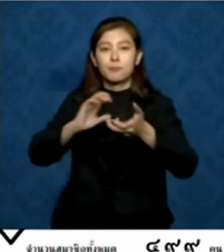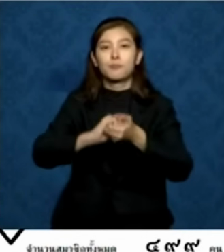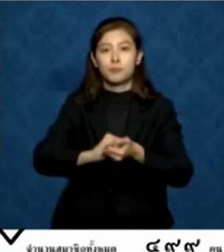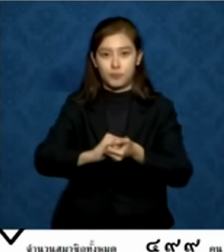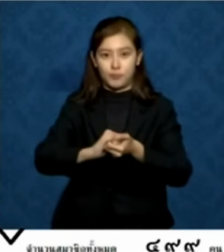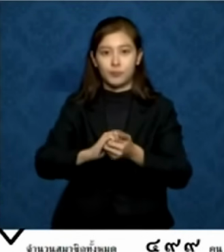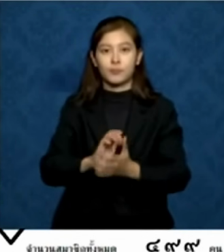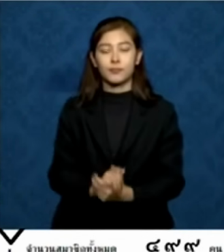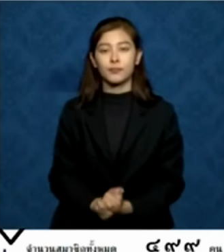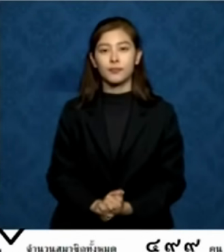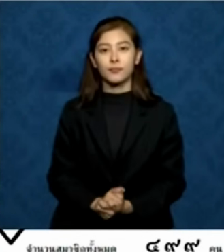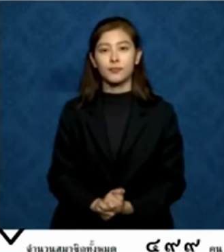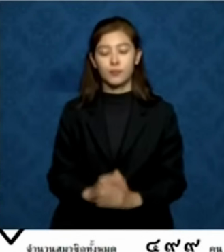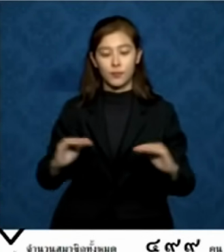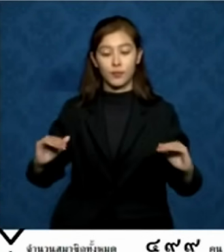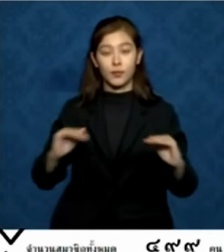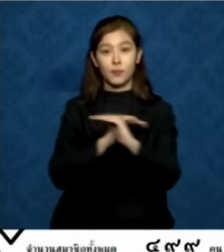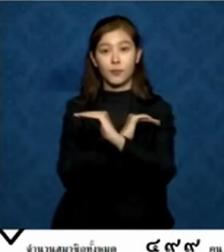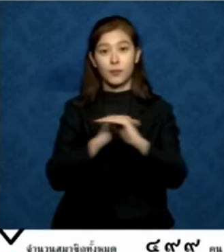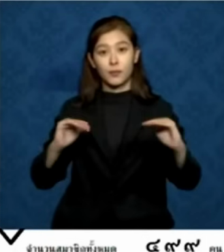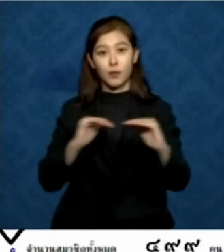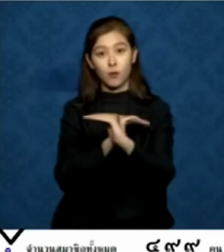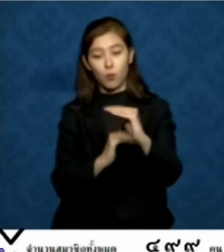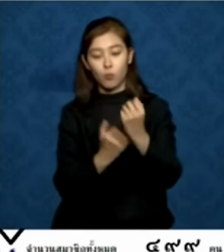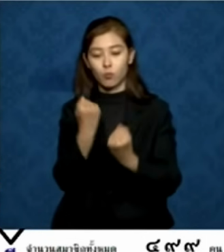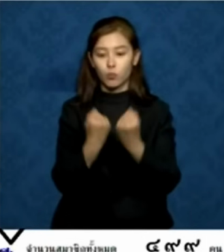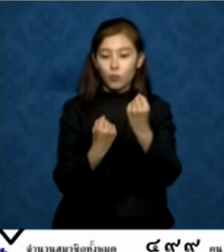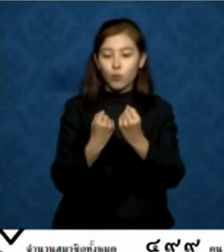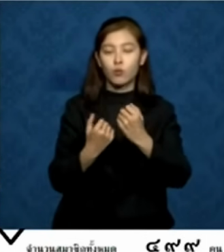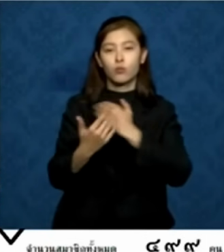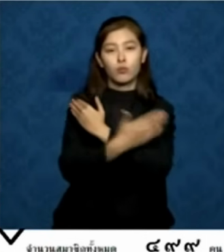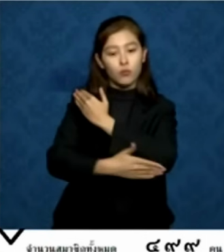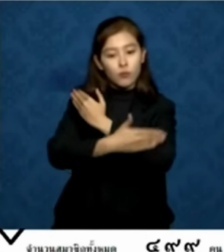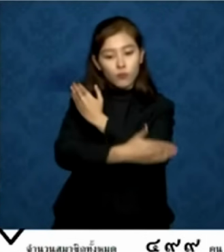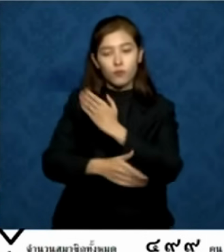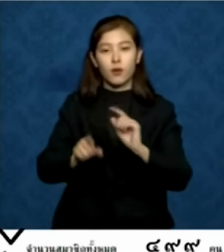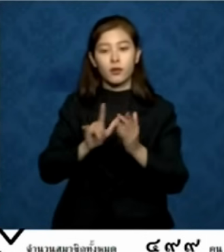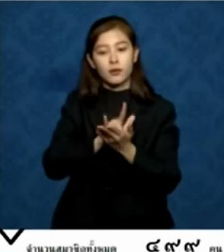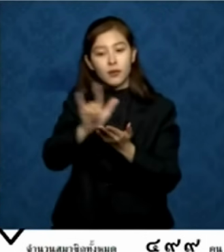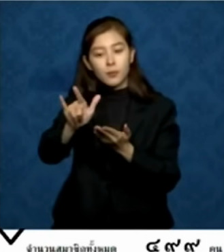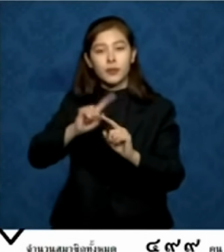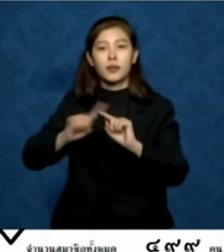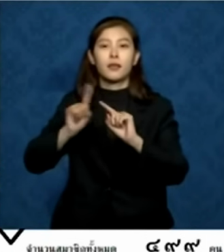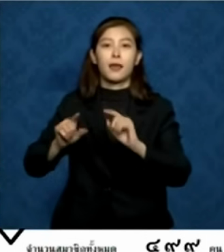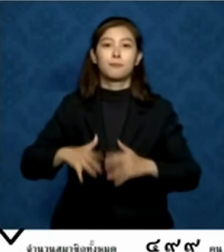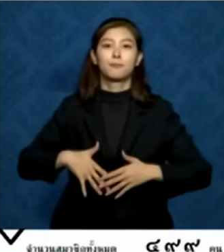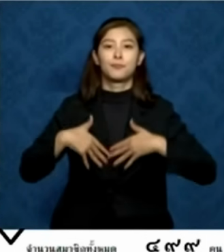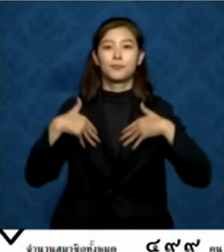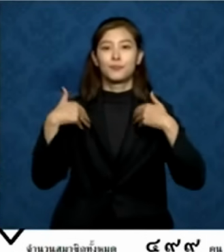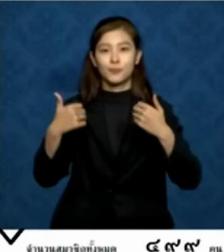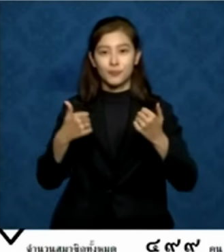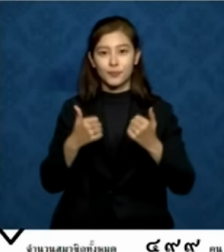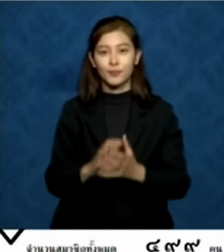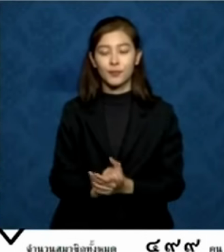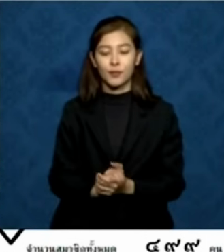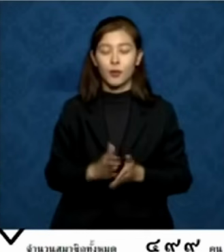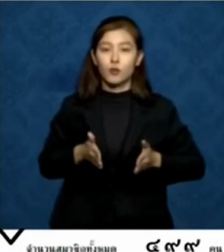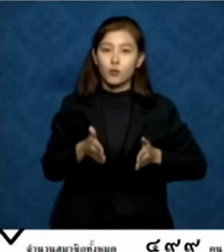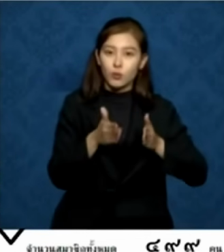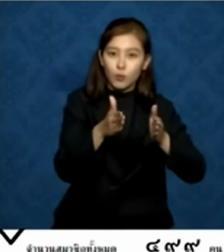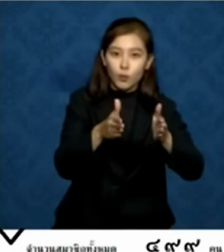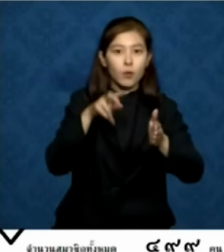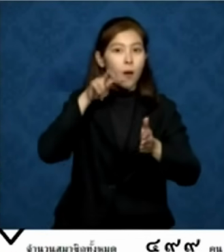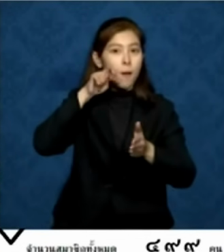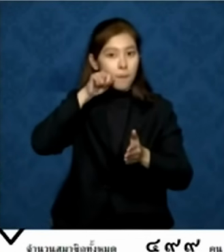การคมนาคมในประเทศจะสะดวกสบายมากขึ้นสามารถรองรับความต้องการได้ในทุกมิติไม่ว่าจะเป็นทางถนนทางน้